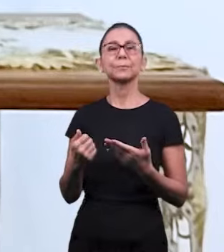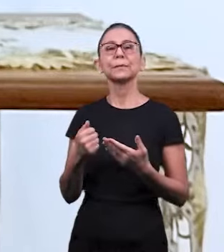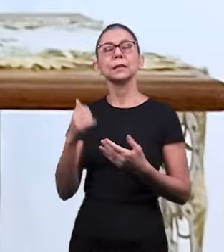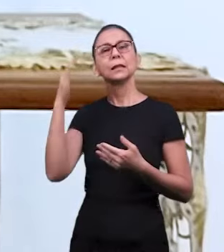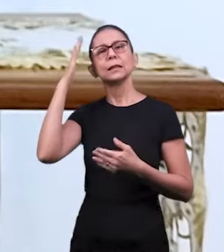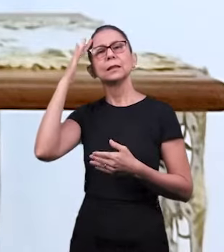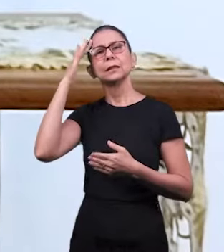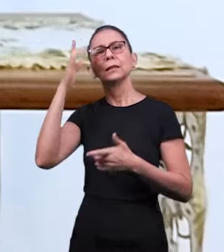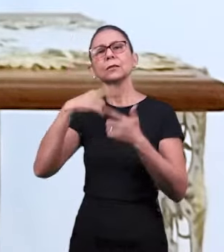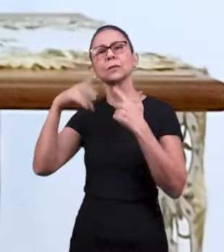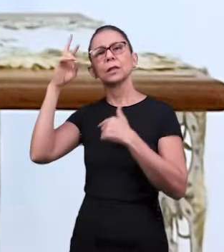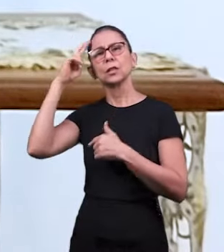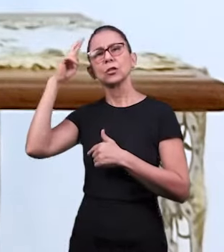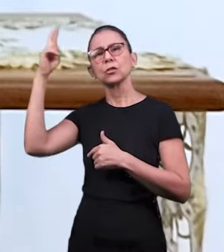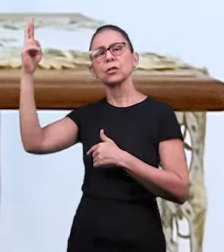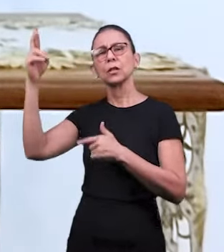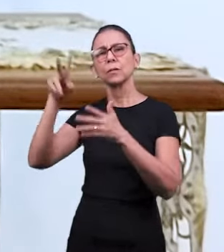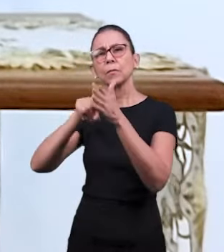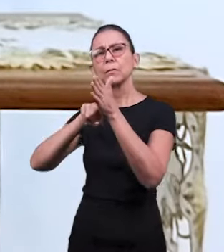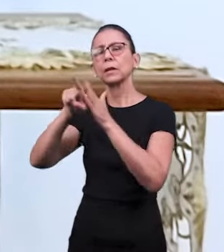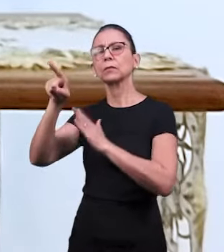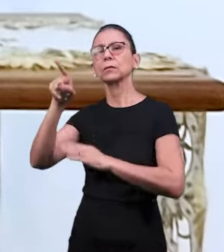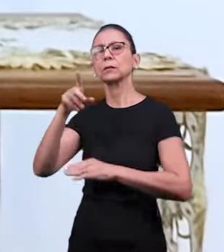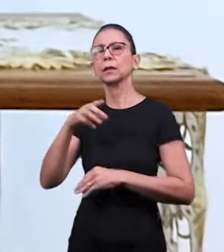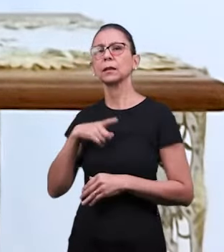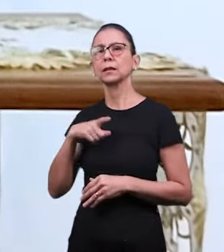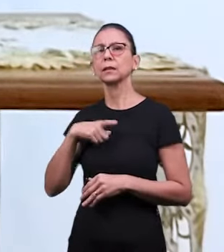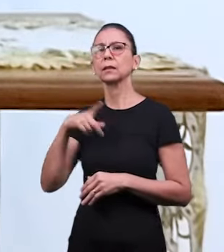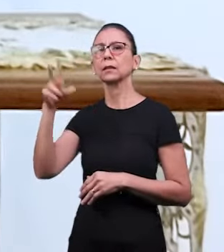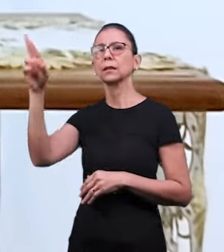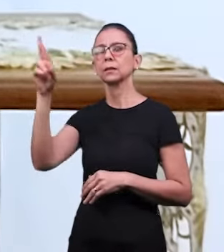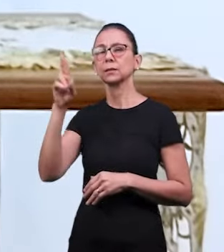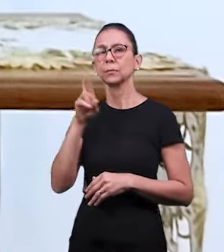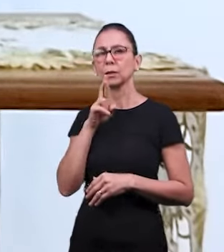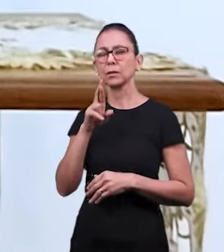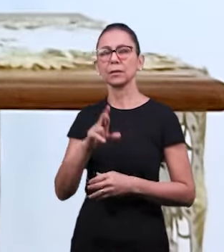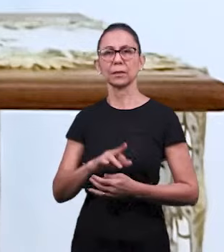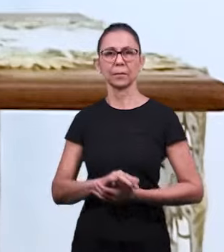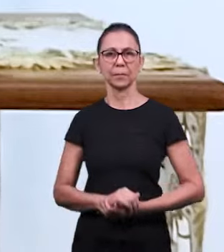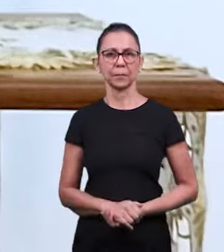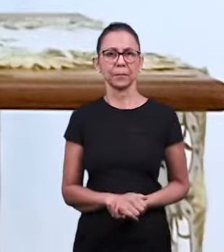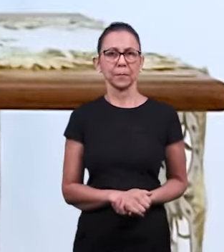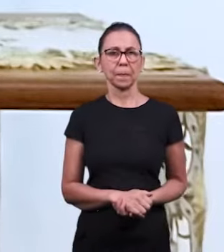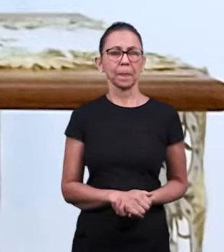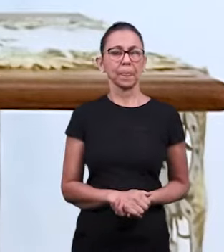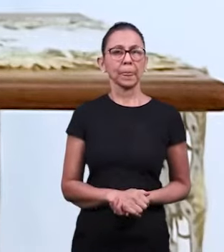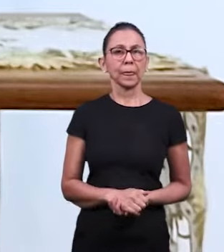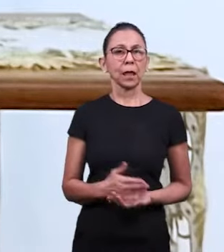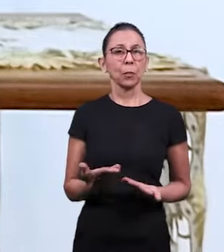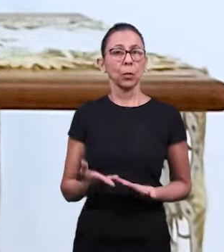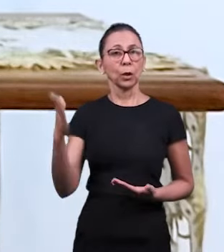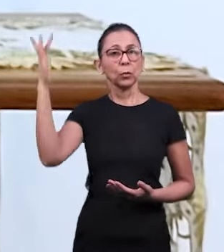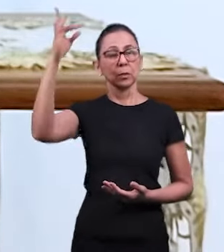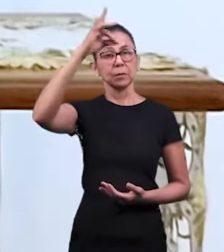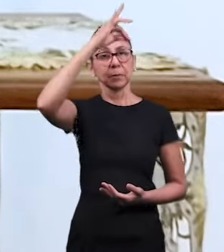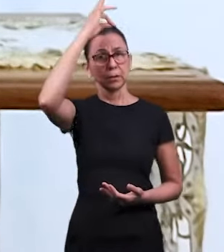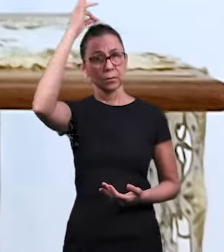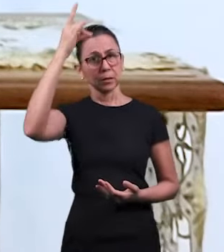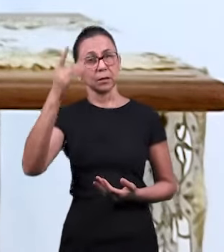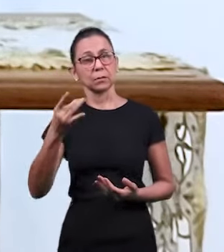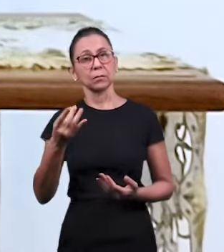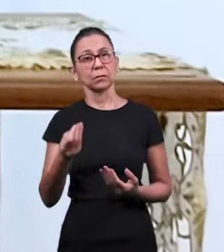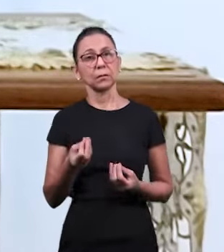Дух Святой дает в наше распоряжение открытое слово, Дух Святой дает